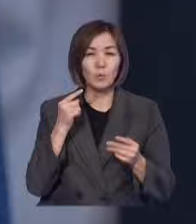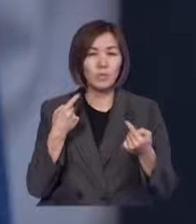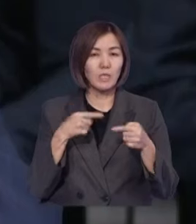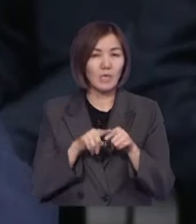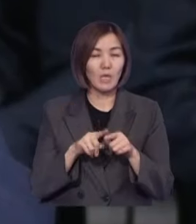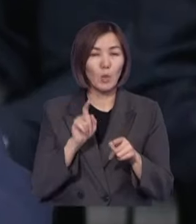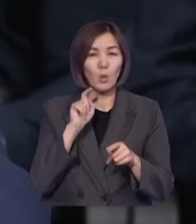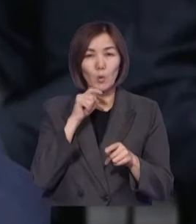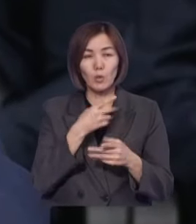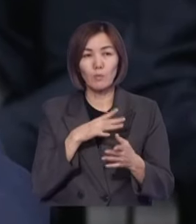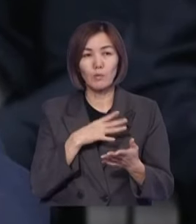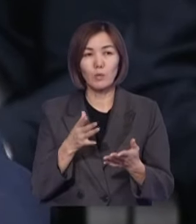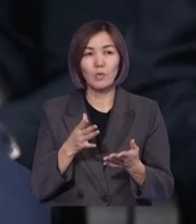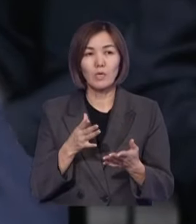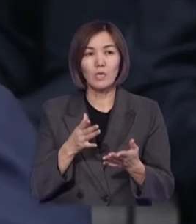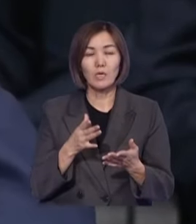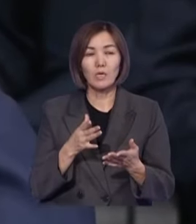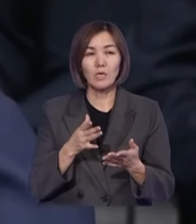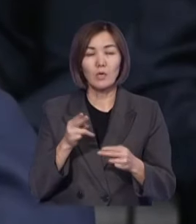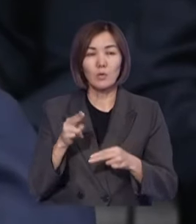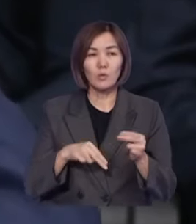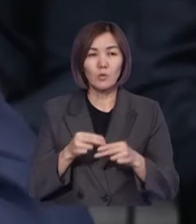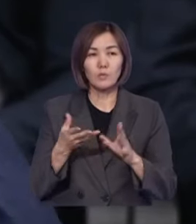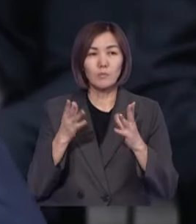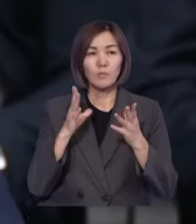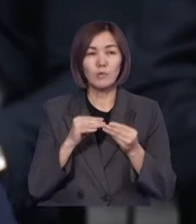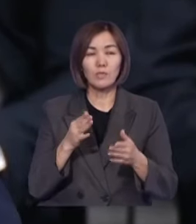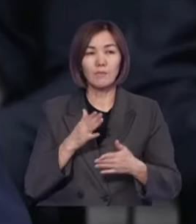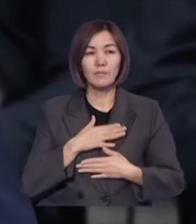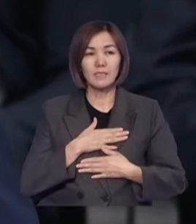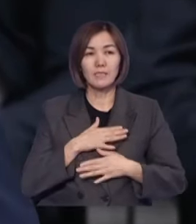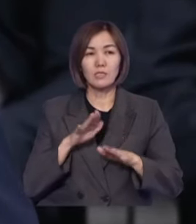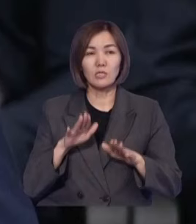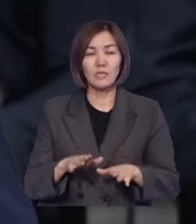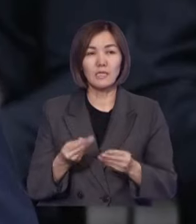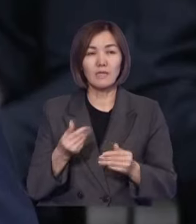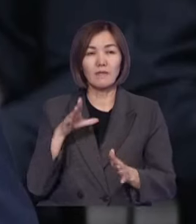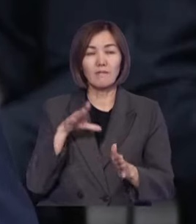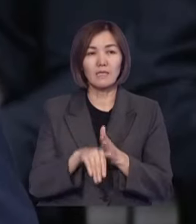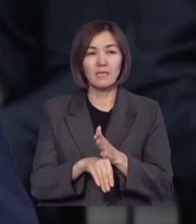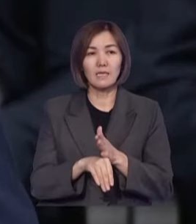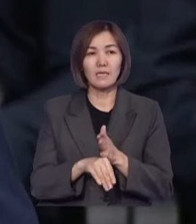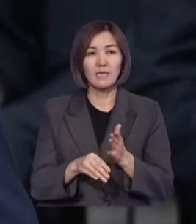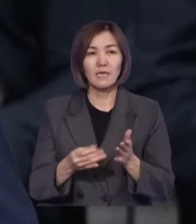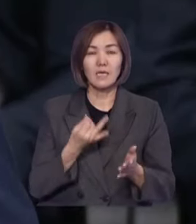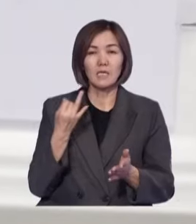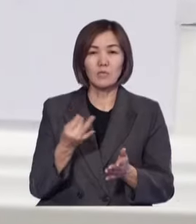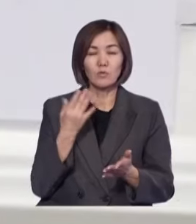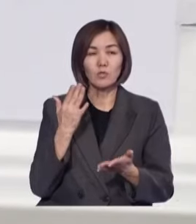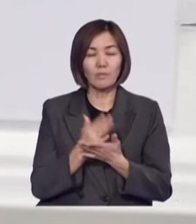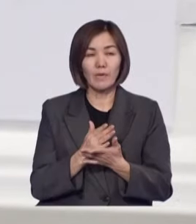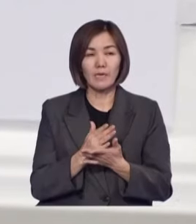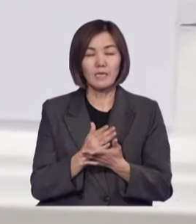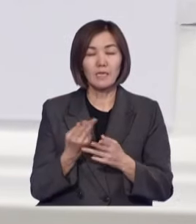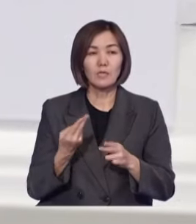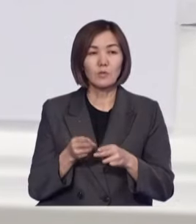жоба аясында темір жол құрылысы бойынша біздің жергілікті инвесторлар да қызығушылық білдіруде. Сонымен